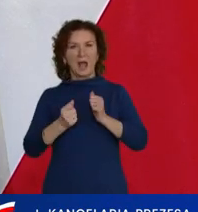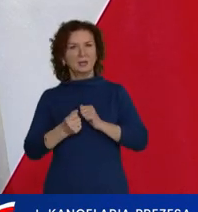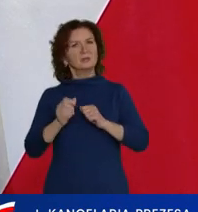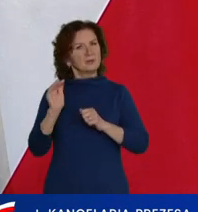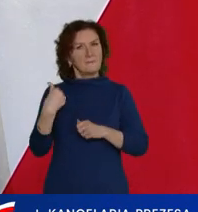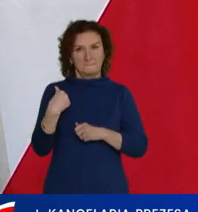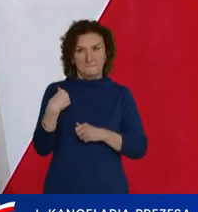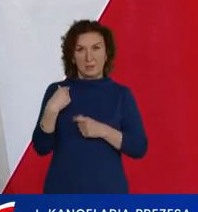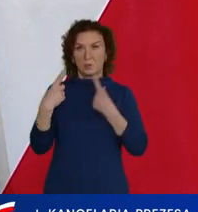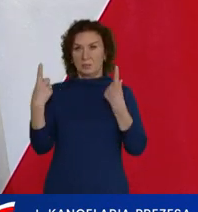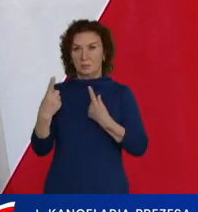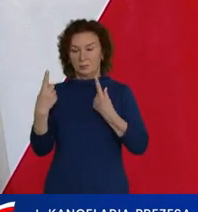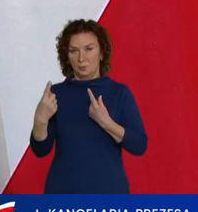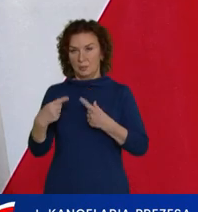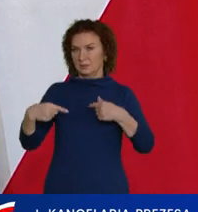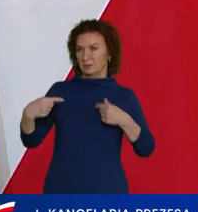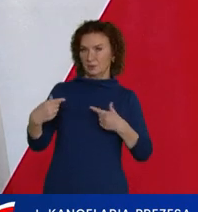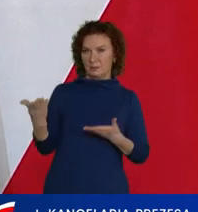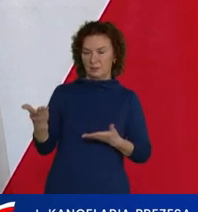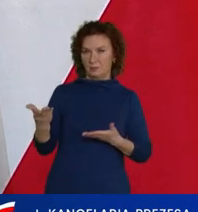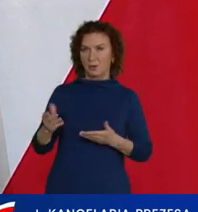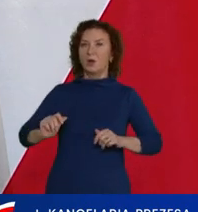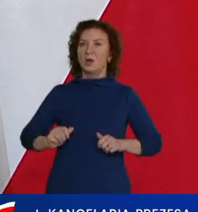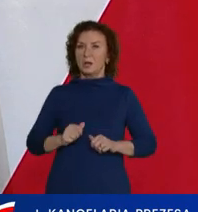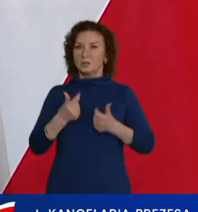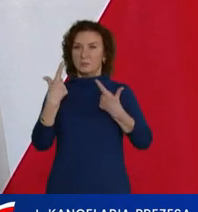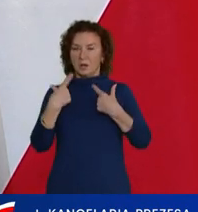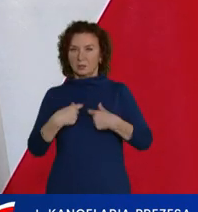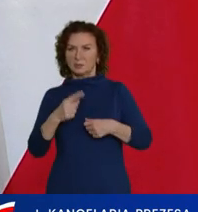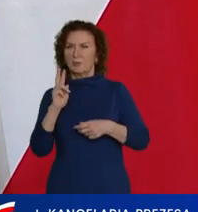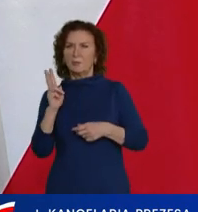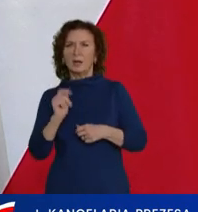miały miejsce, po to właśnie, żeby uwrażliwić osoby